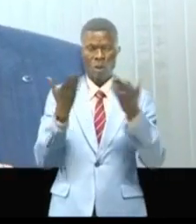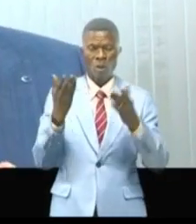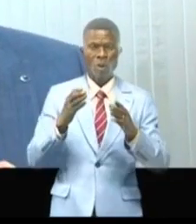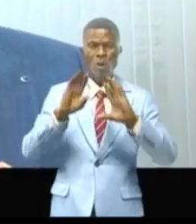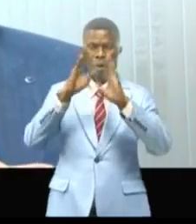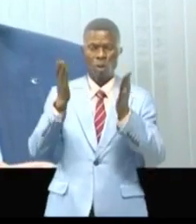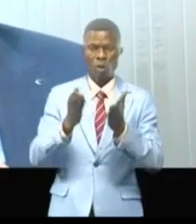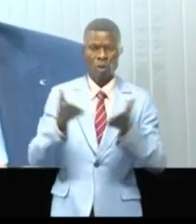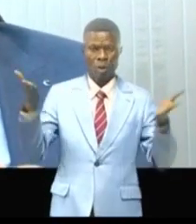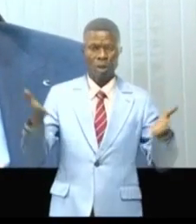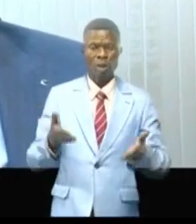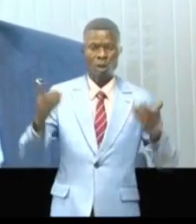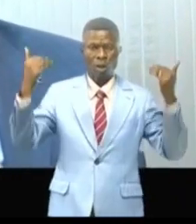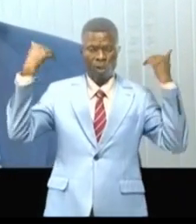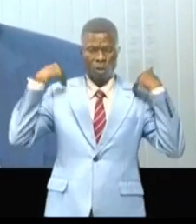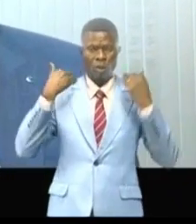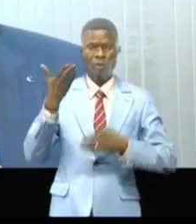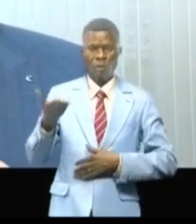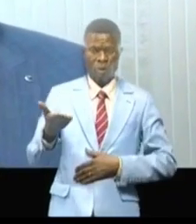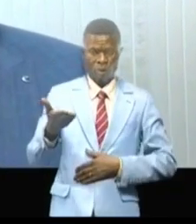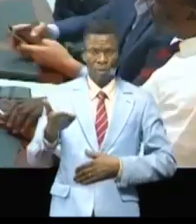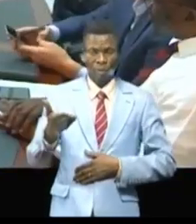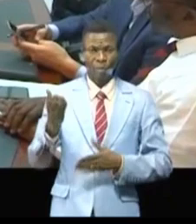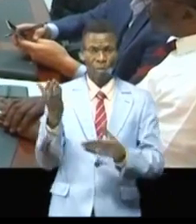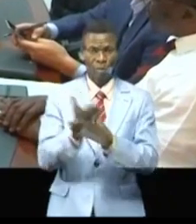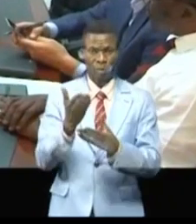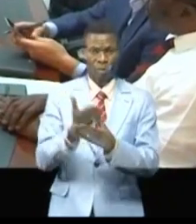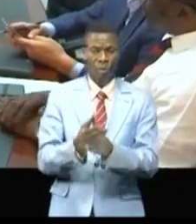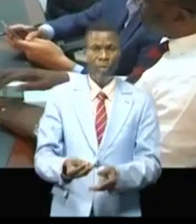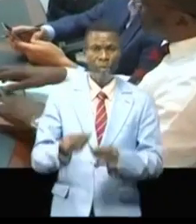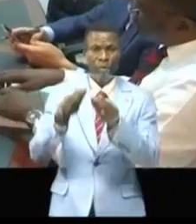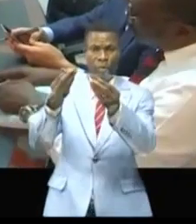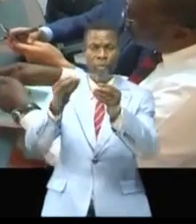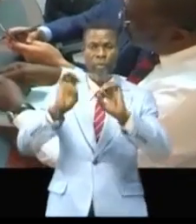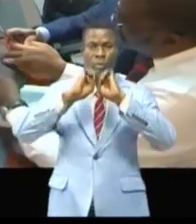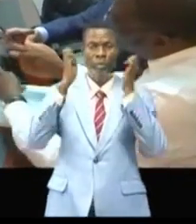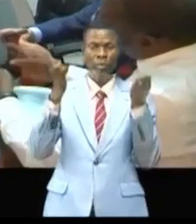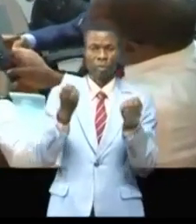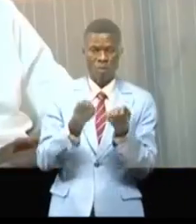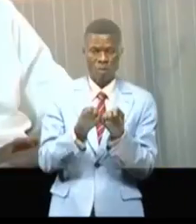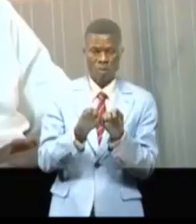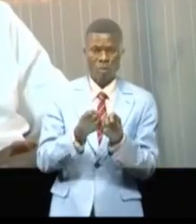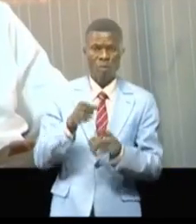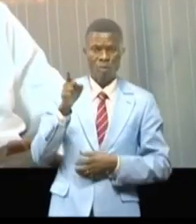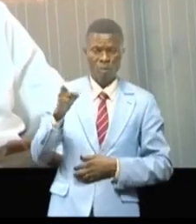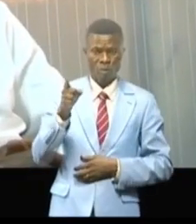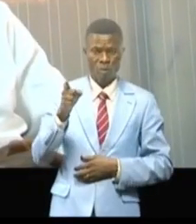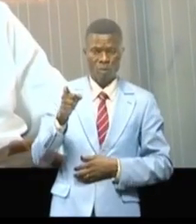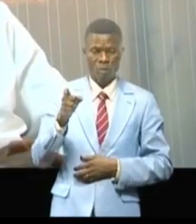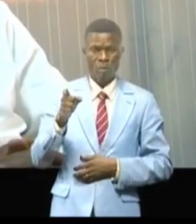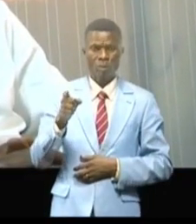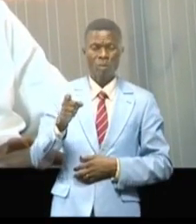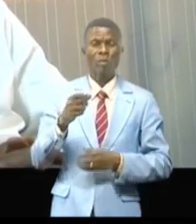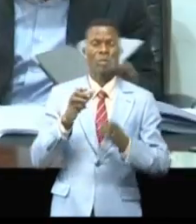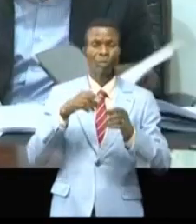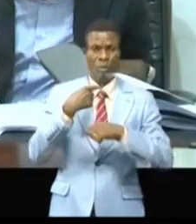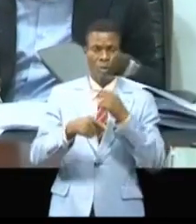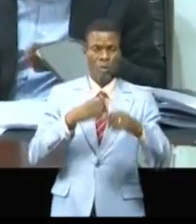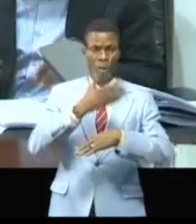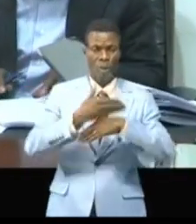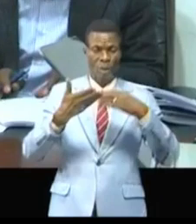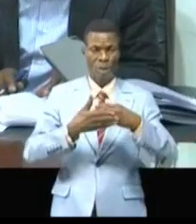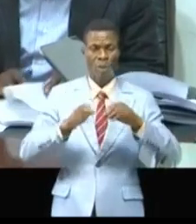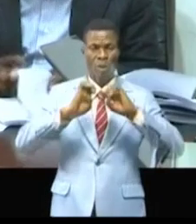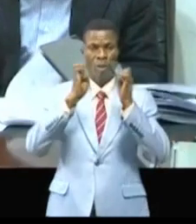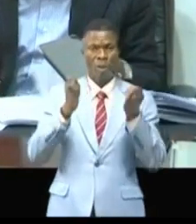Cominière en présence de sous-missionnaires. Il s'agit des dossiers déposés par les entreprises Katamba Mining SA et Grand Design and Construction